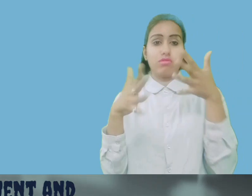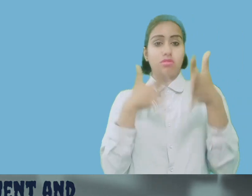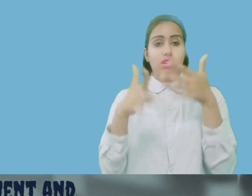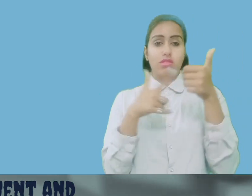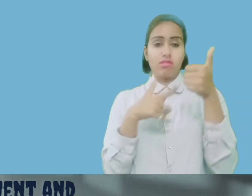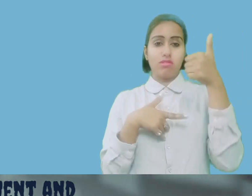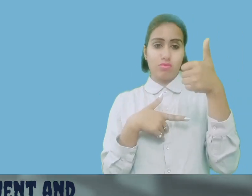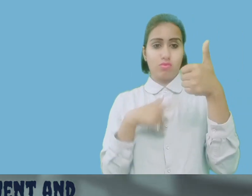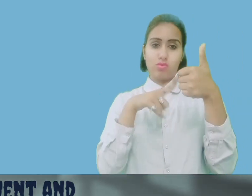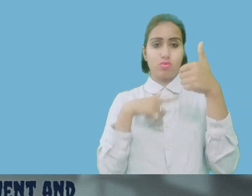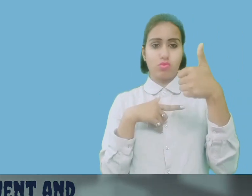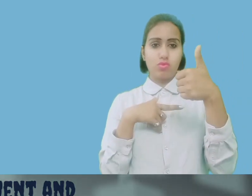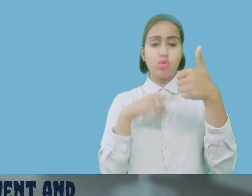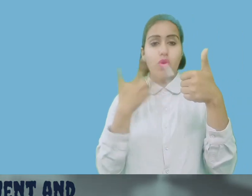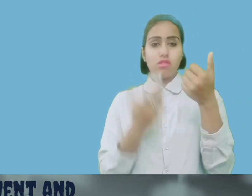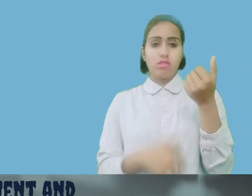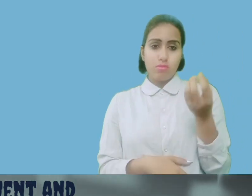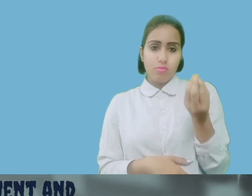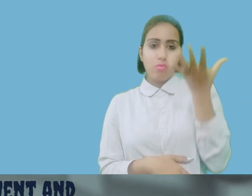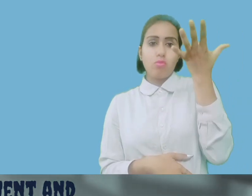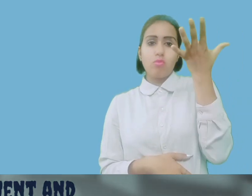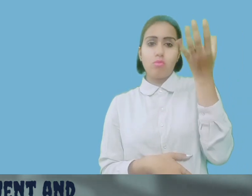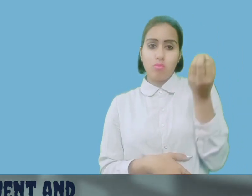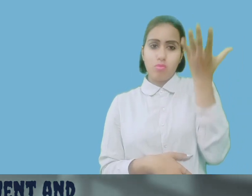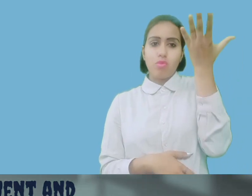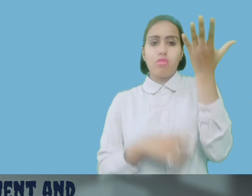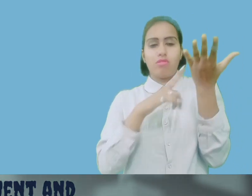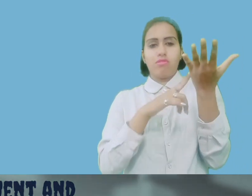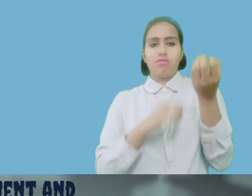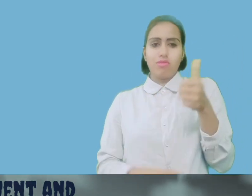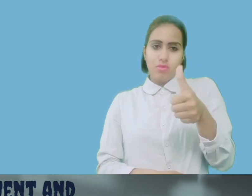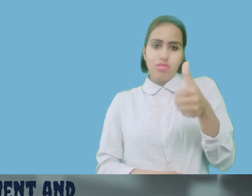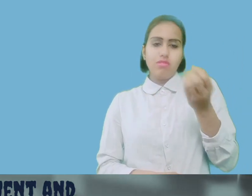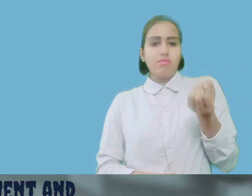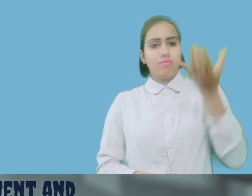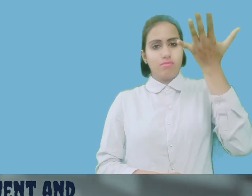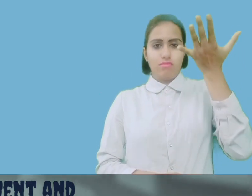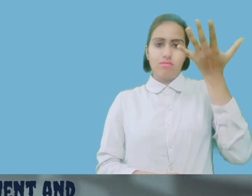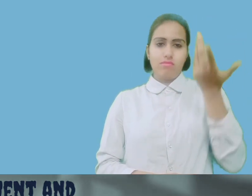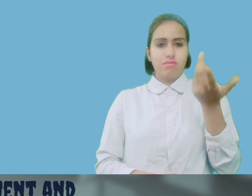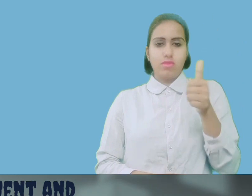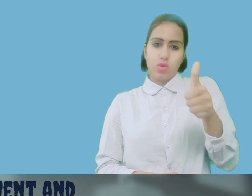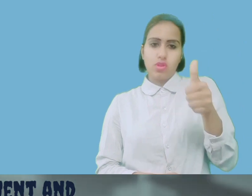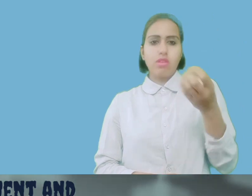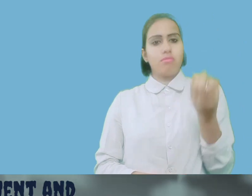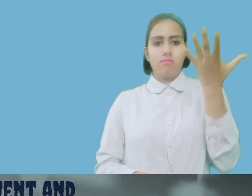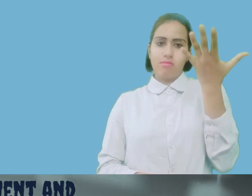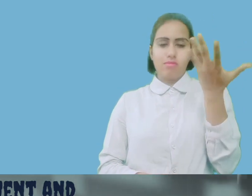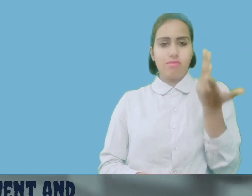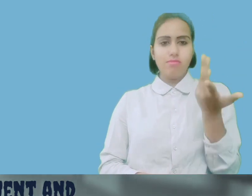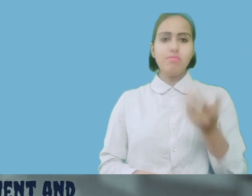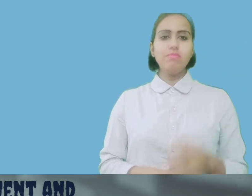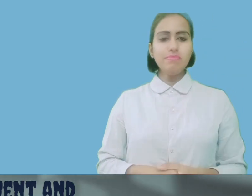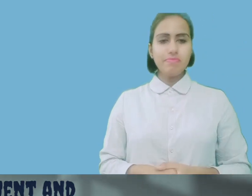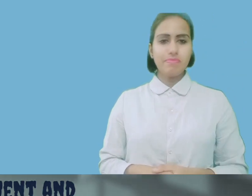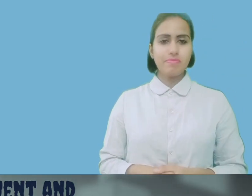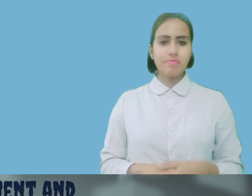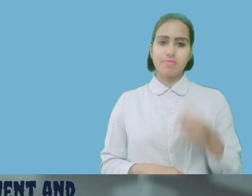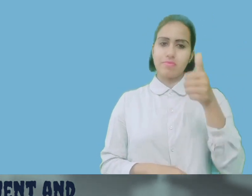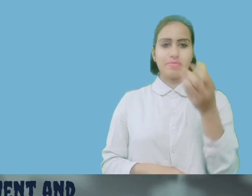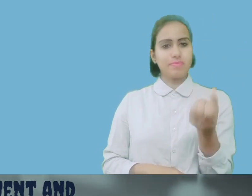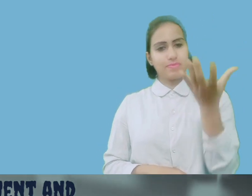तुम कैसे हो। तो और कुछ खाना है, खाने के लिए तो वही साइन है कि खाने का है, पानी का